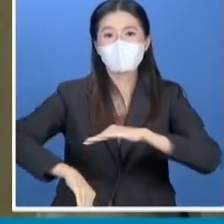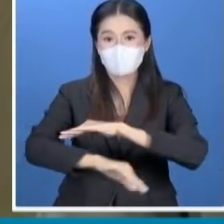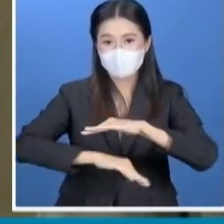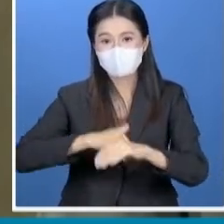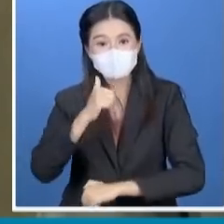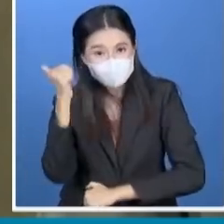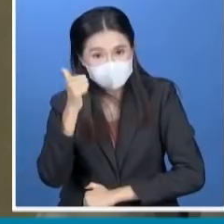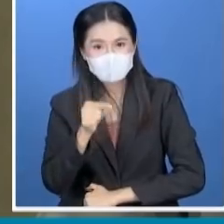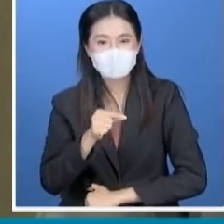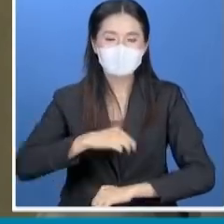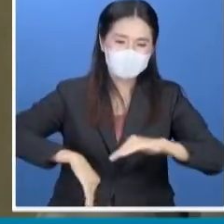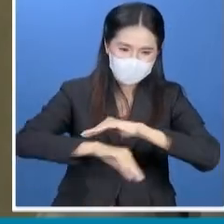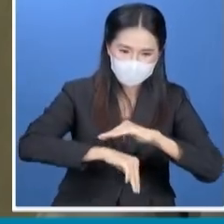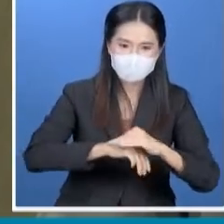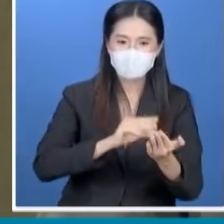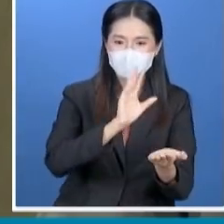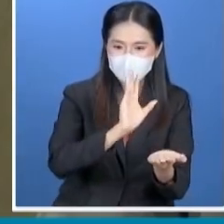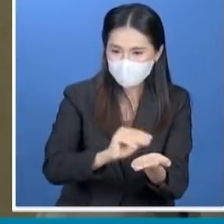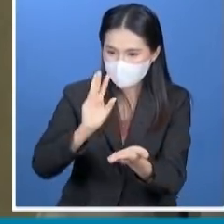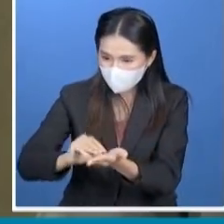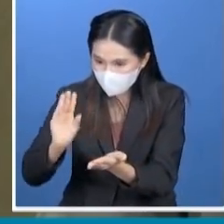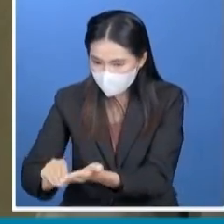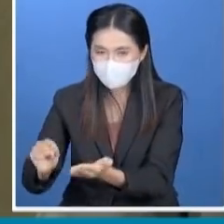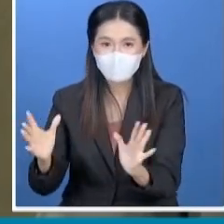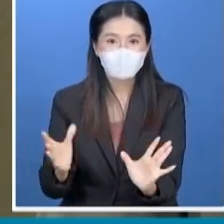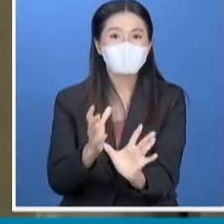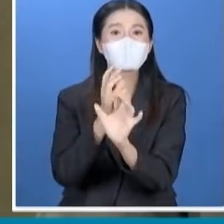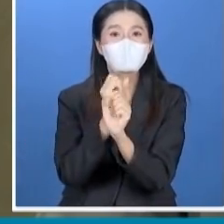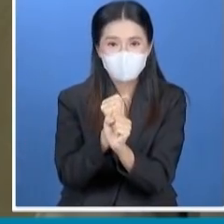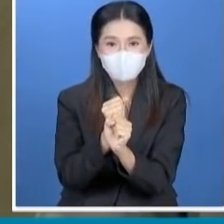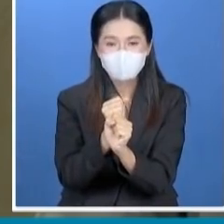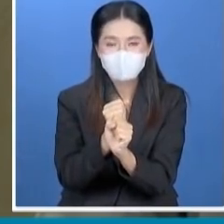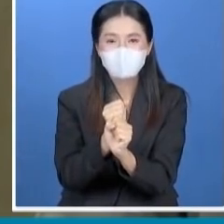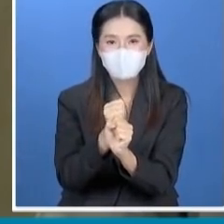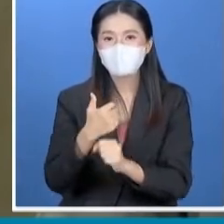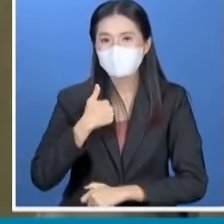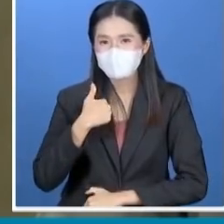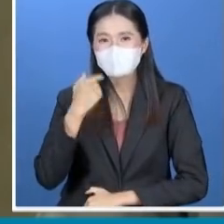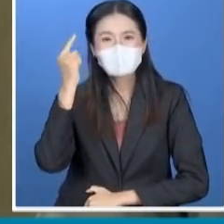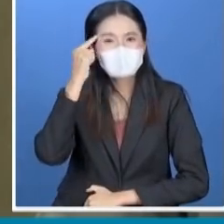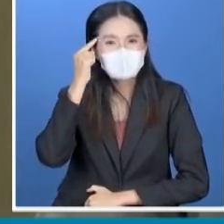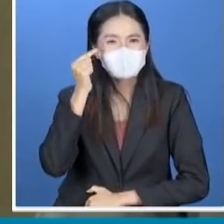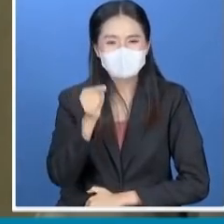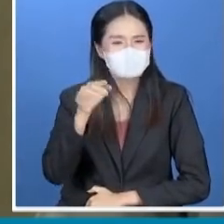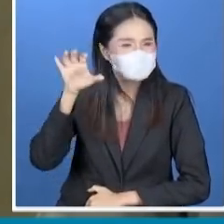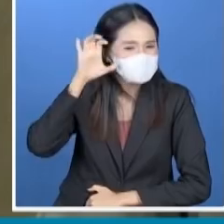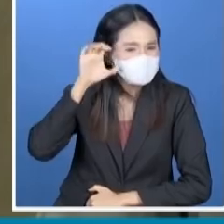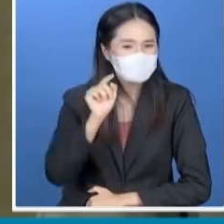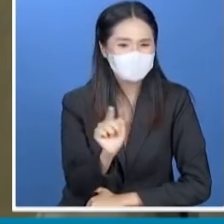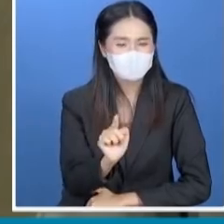านอื่นๆหลายๆอย่างรวบรวมกันแล้วมีความเห็นน่าเชื่อว่